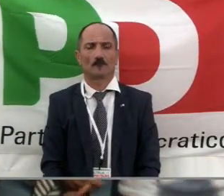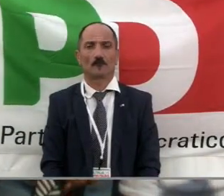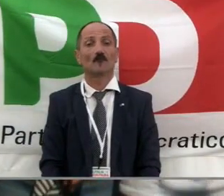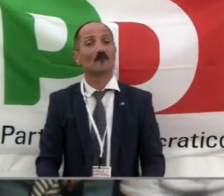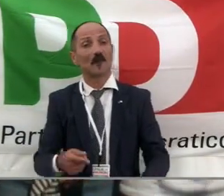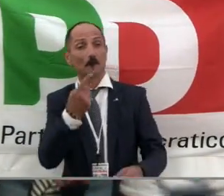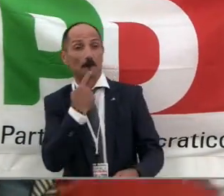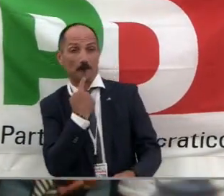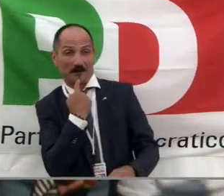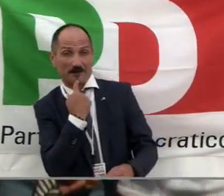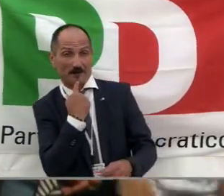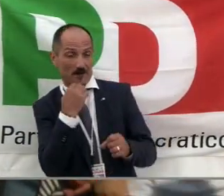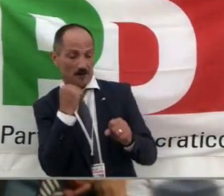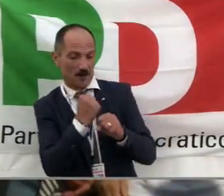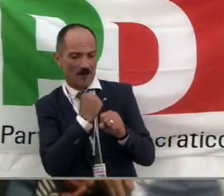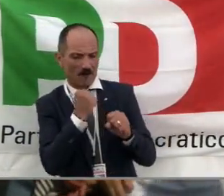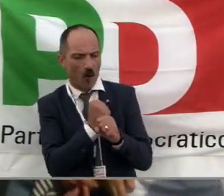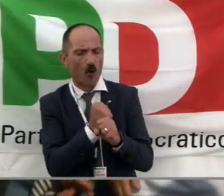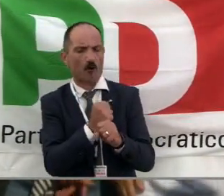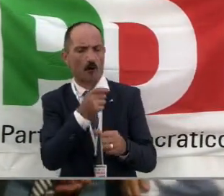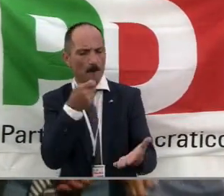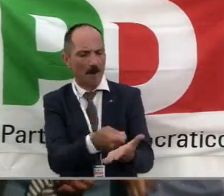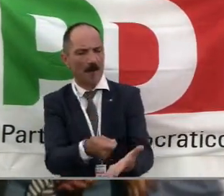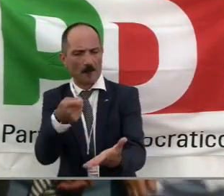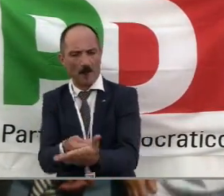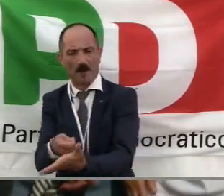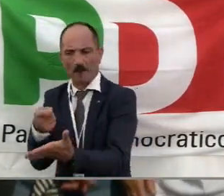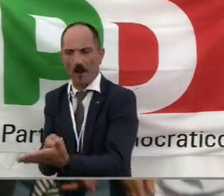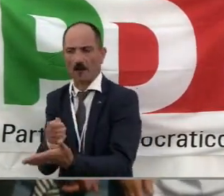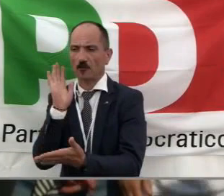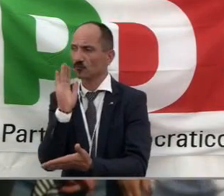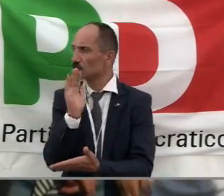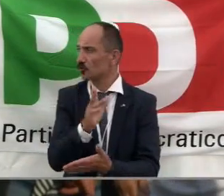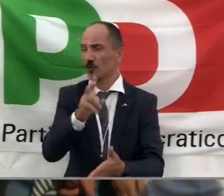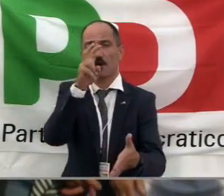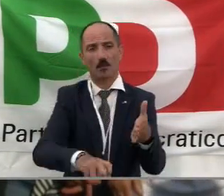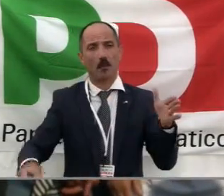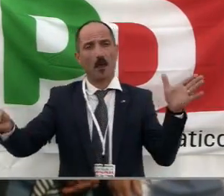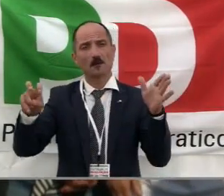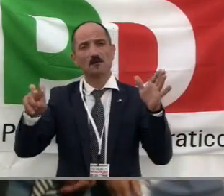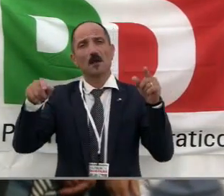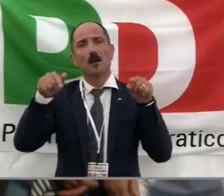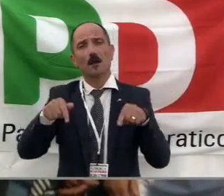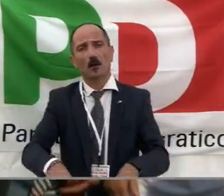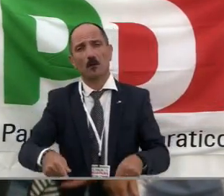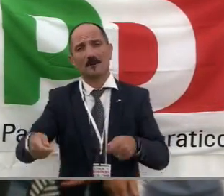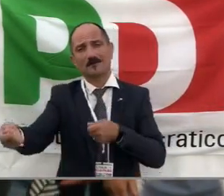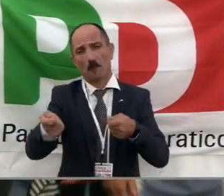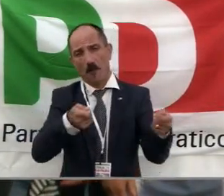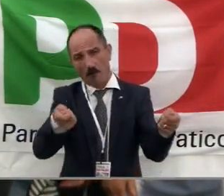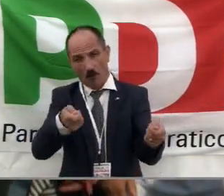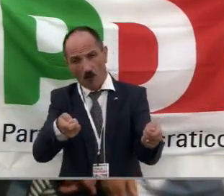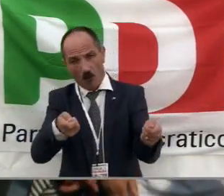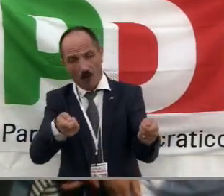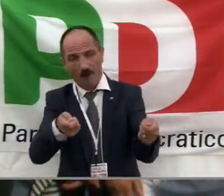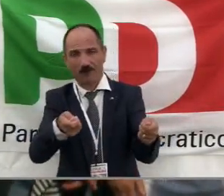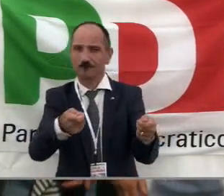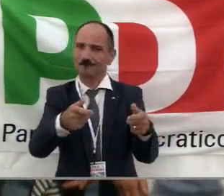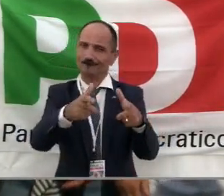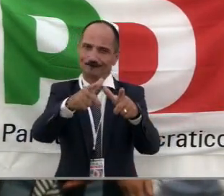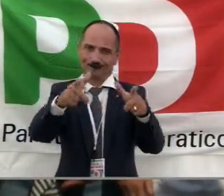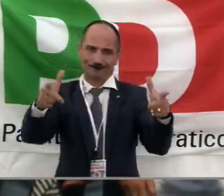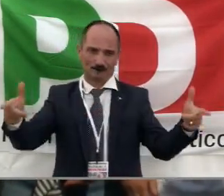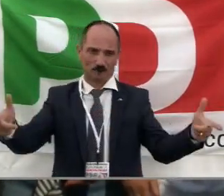E per chi lavora e paga tutti i giorni le tasse, in questa manovra non c'è